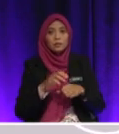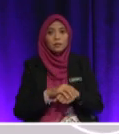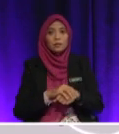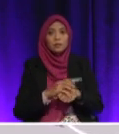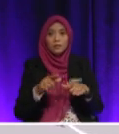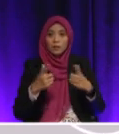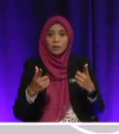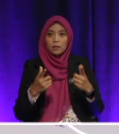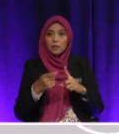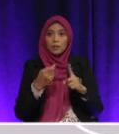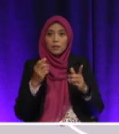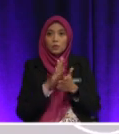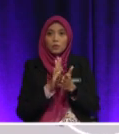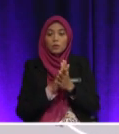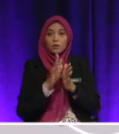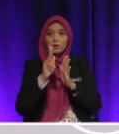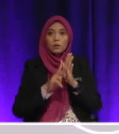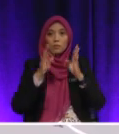kebangsaannya Oke